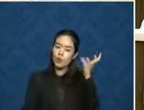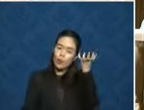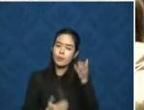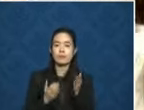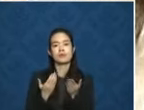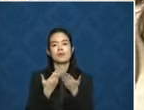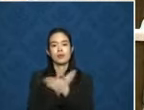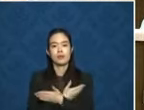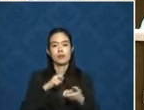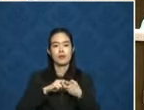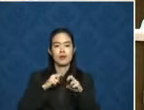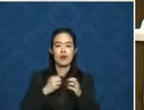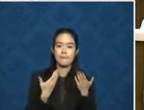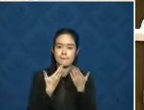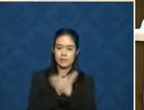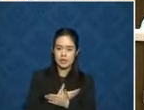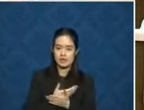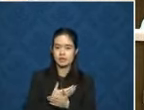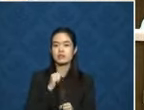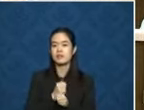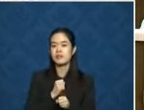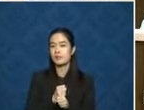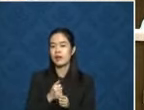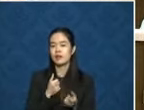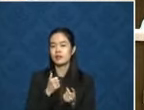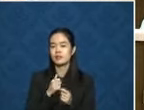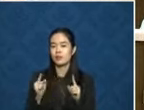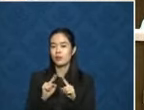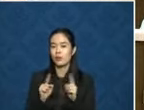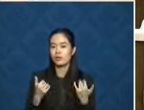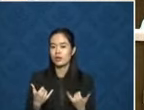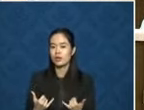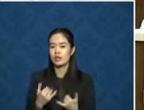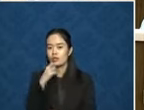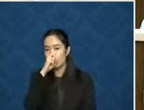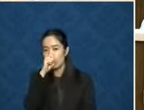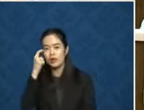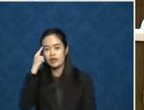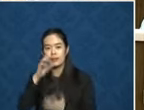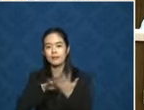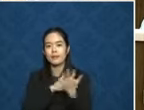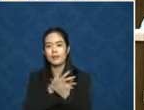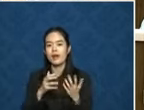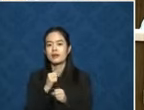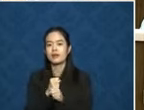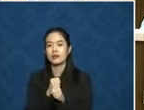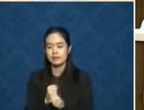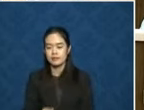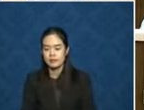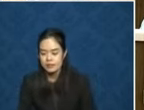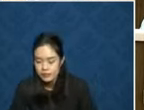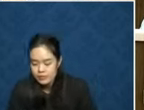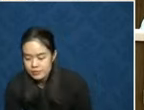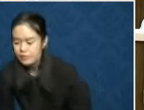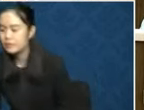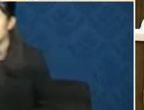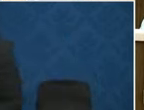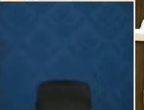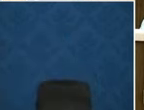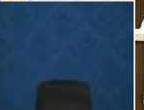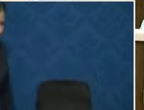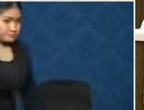พบเจอในปัจจุบันบ้านผมอยู่จังหวัดพระนครศรีอยุธยาครับเมื่อ30ปีก่อนโรงงานอุตส